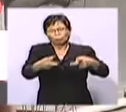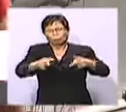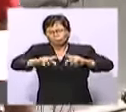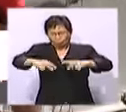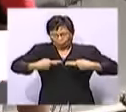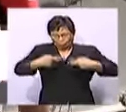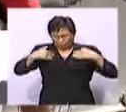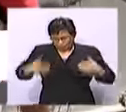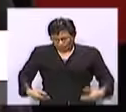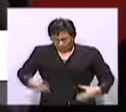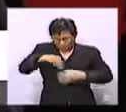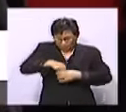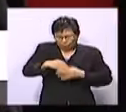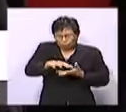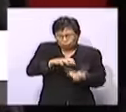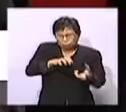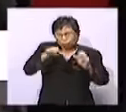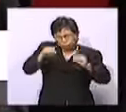menyebabkan organ dalaman rosak.